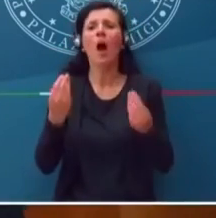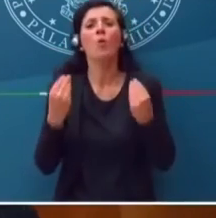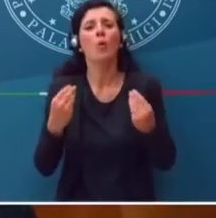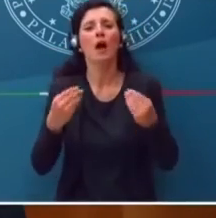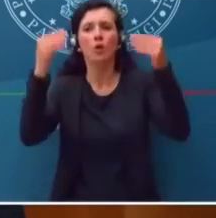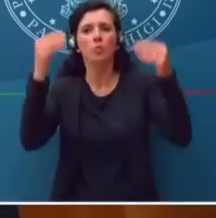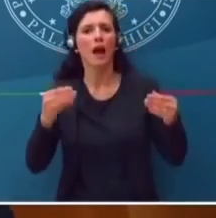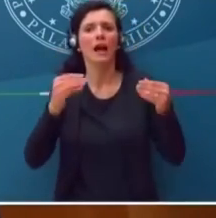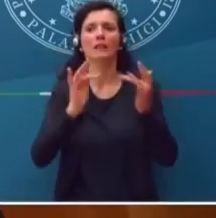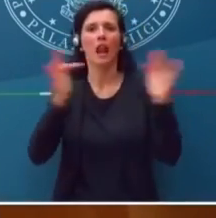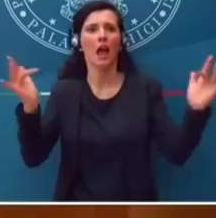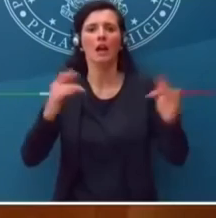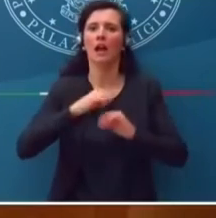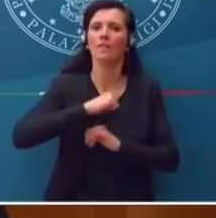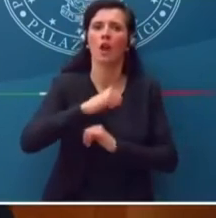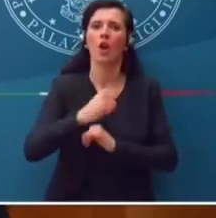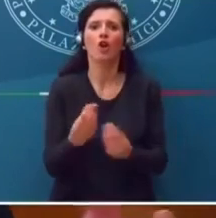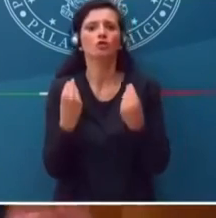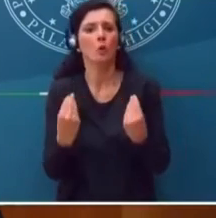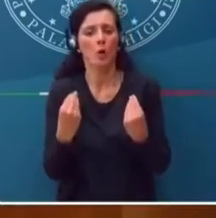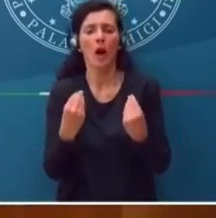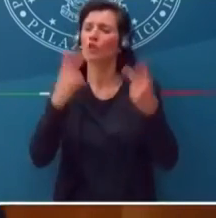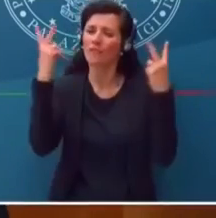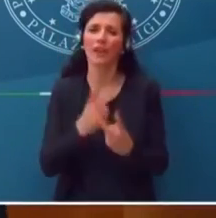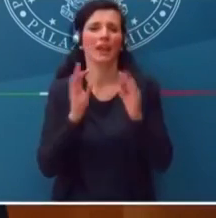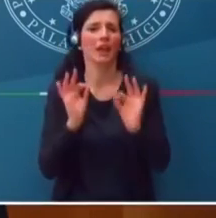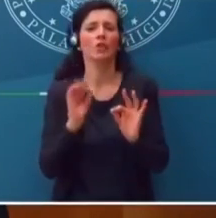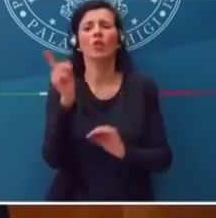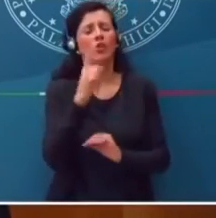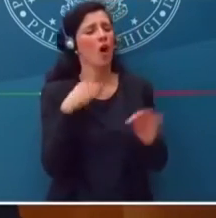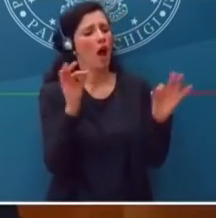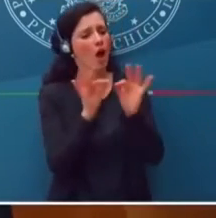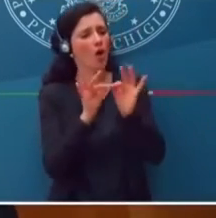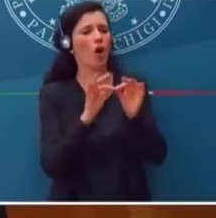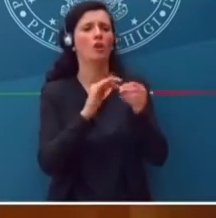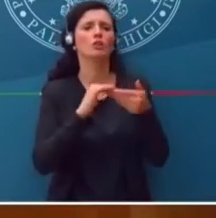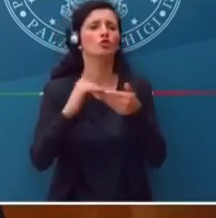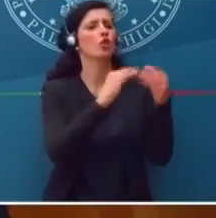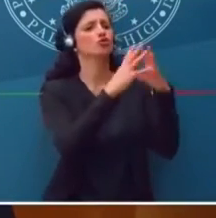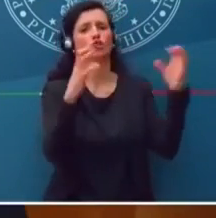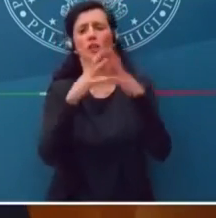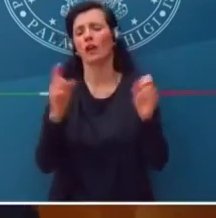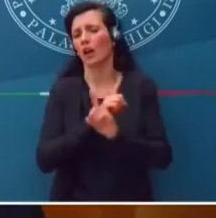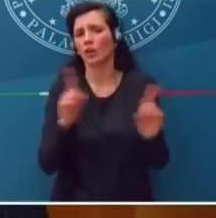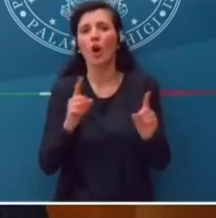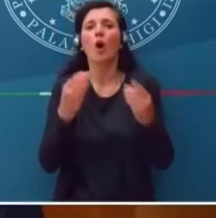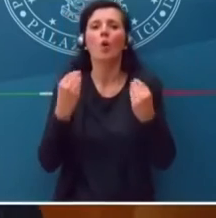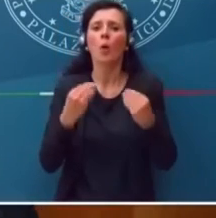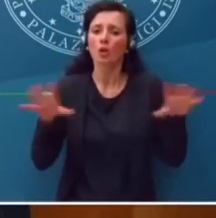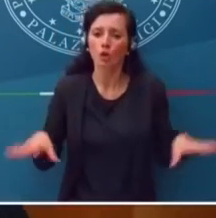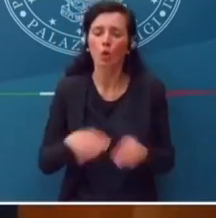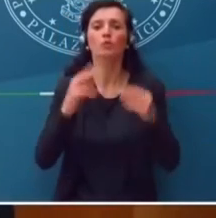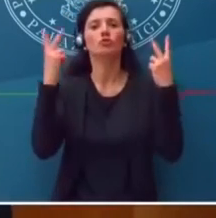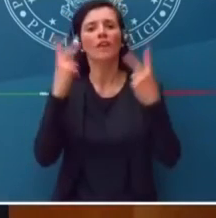larga, ultraveloce, veramente, non in termini di accordi societari? E quando partirà una vera campagna